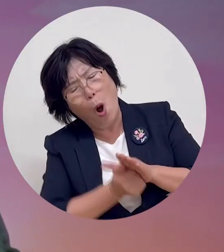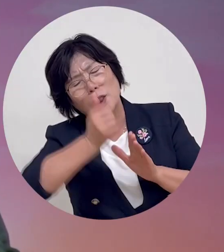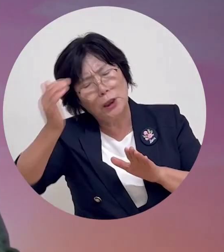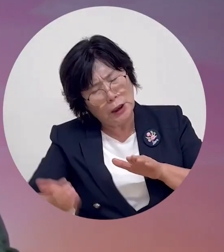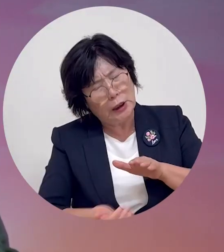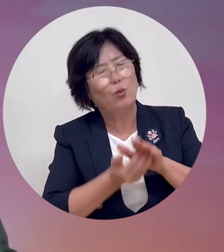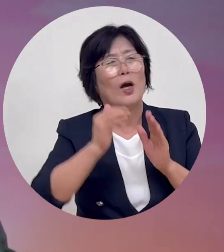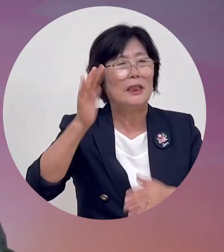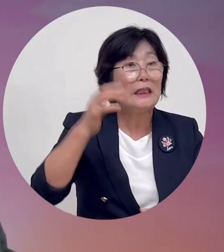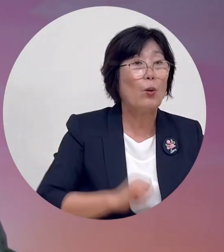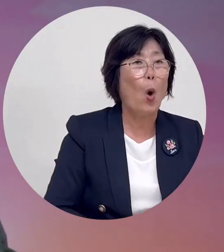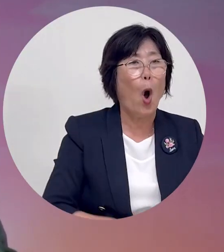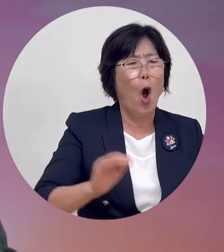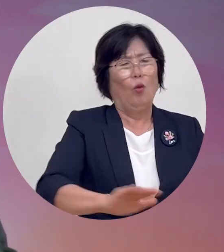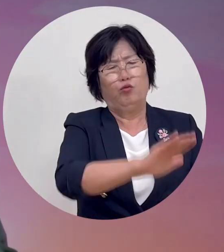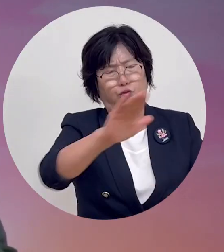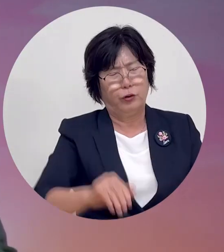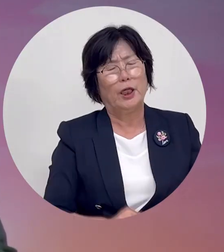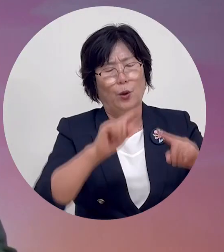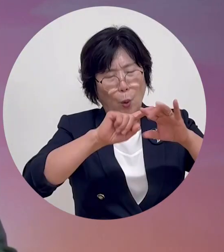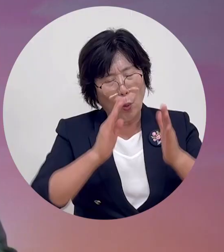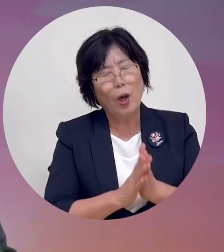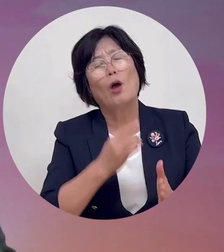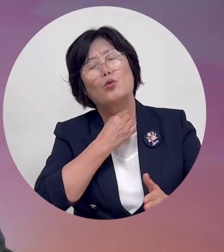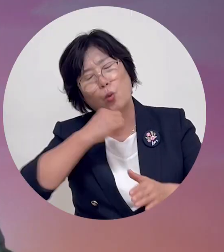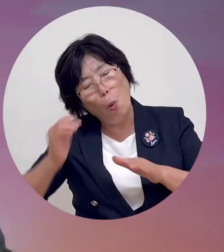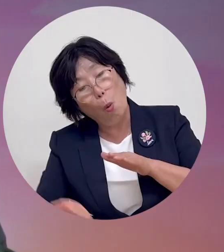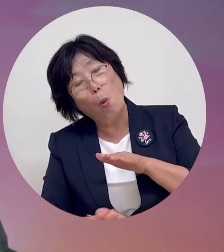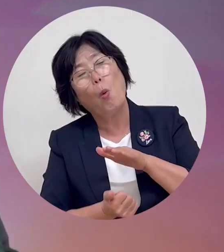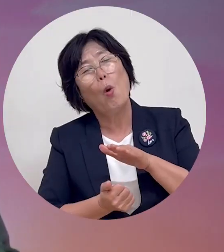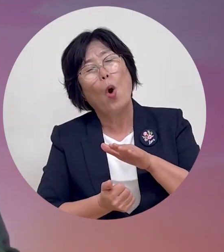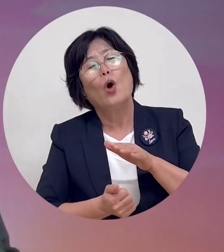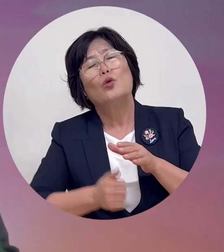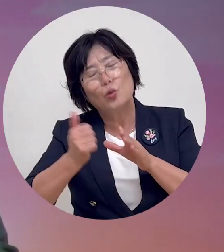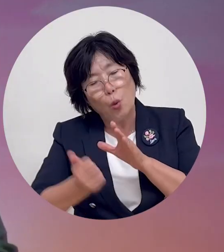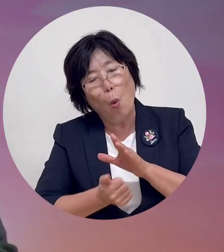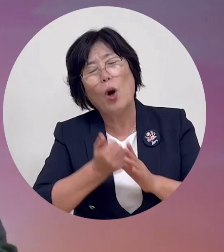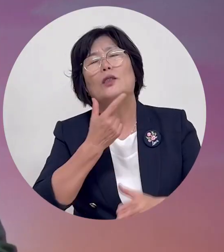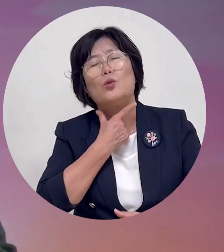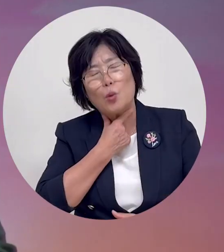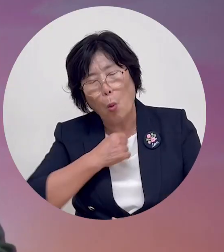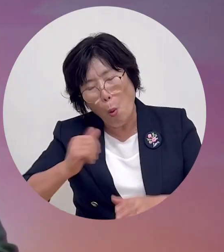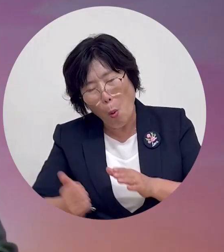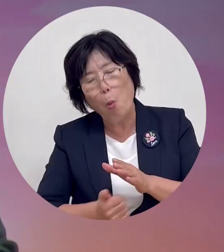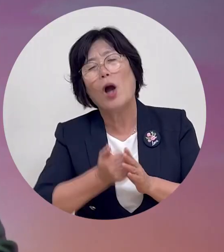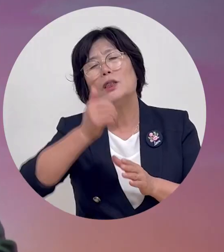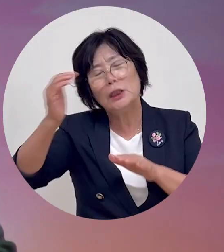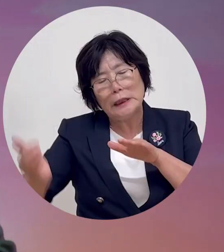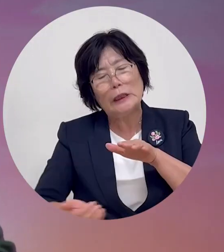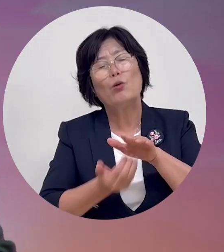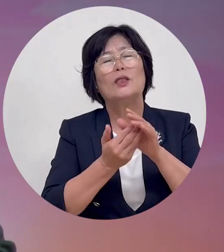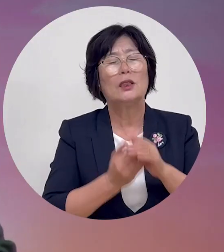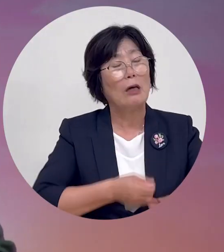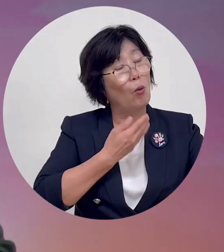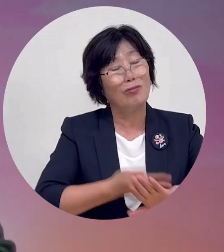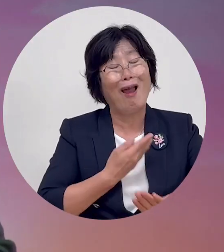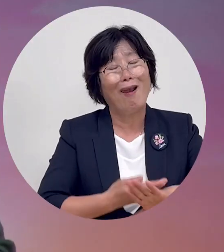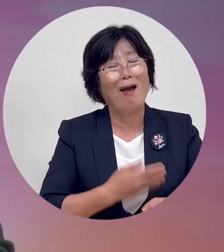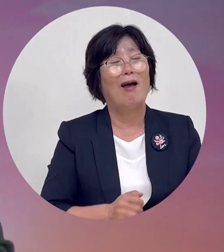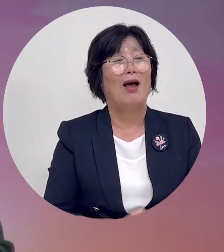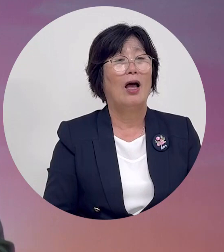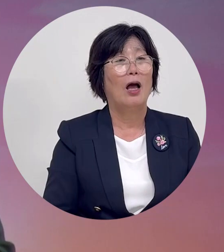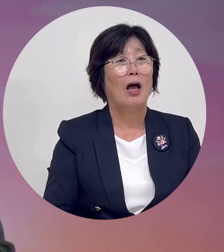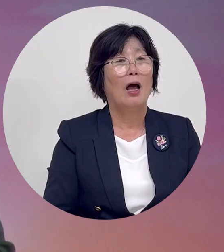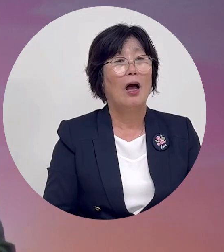이루어지고 우리 교회의 소원이 이루어지는 것하고 주님의 소원이 이루어진 것하고는 차이가 있어요.